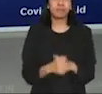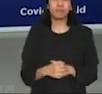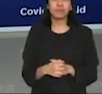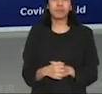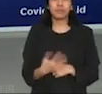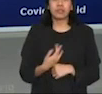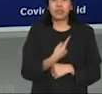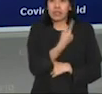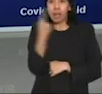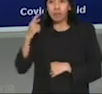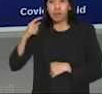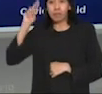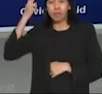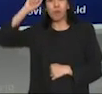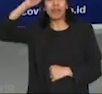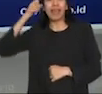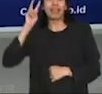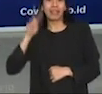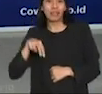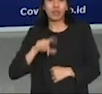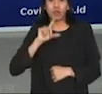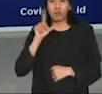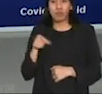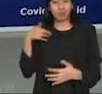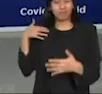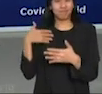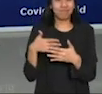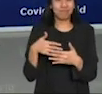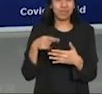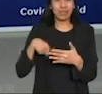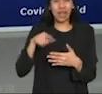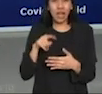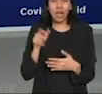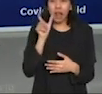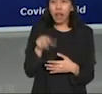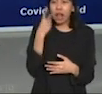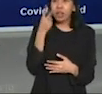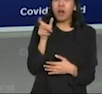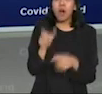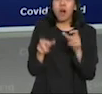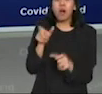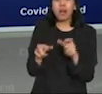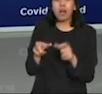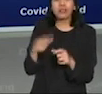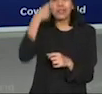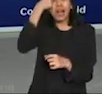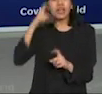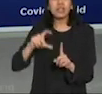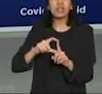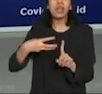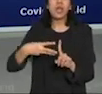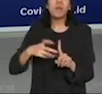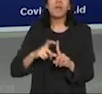kembali bahwa pada bulan-bulan ini kita dihadapkan pada peningkatan kasus demam berdarah karena memang